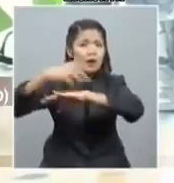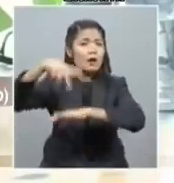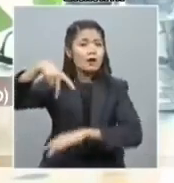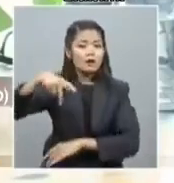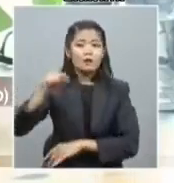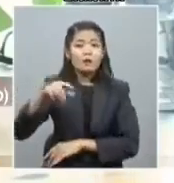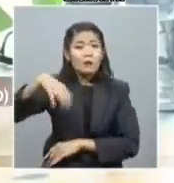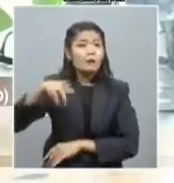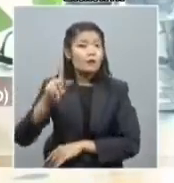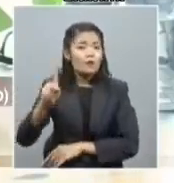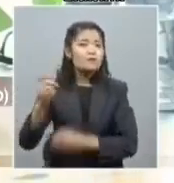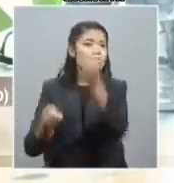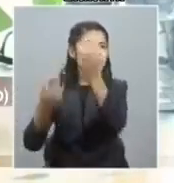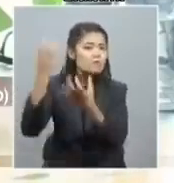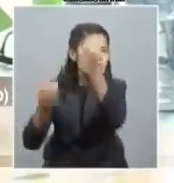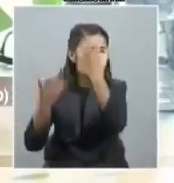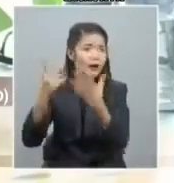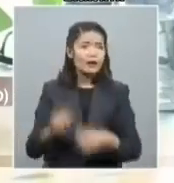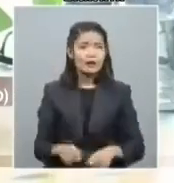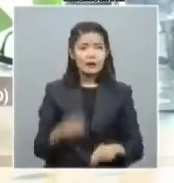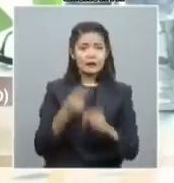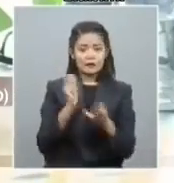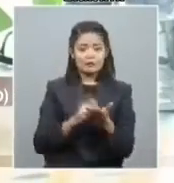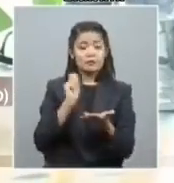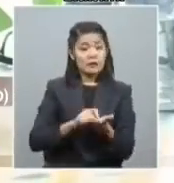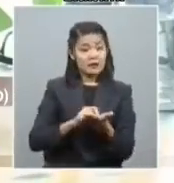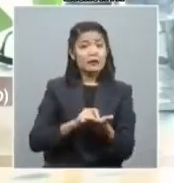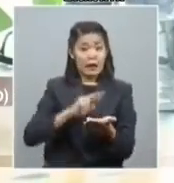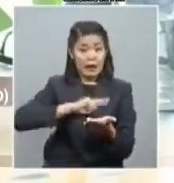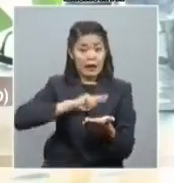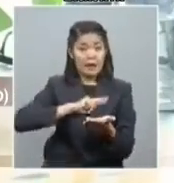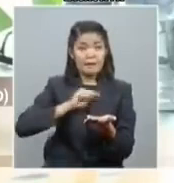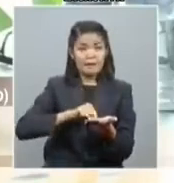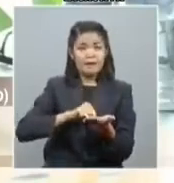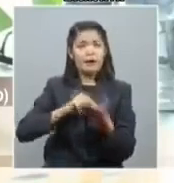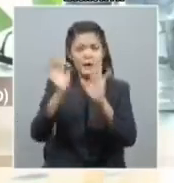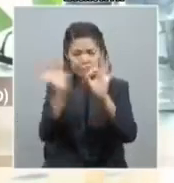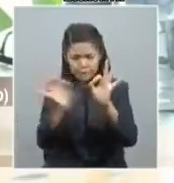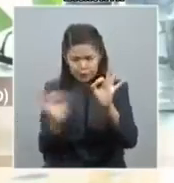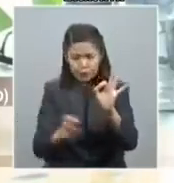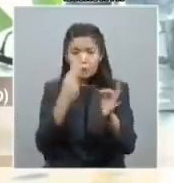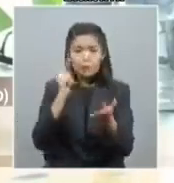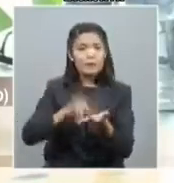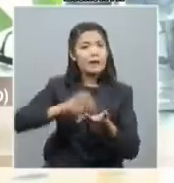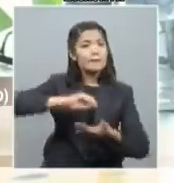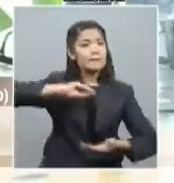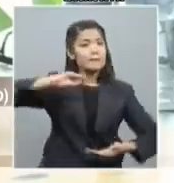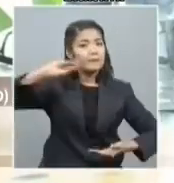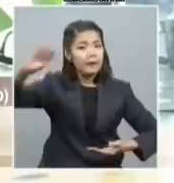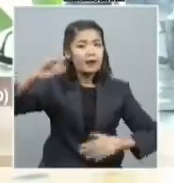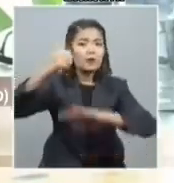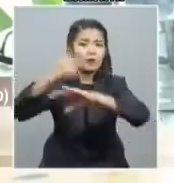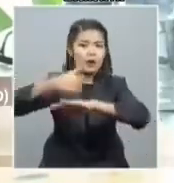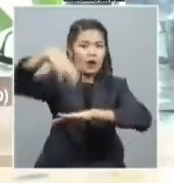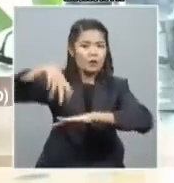นติธรรมกุลลงนามโดยตัวหัวหน้าชัยวัฒน์เองเลยโดยเนื้อความที่ทำหนังสือไปถึงทางอธิบดีเนี่ยก็